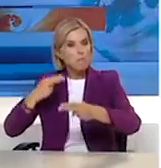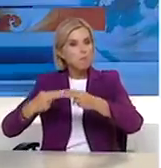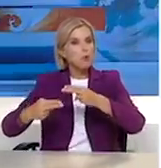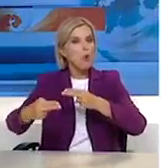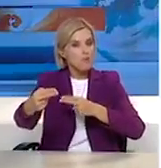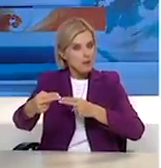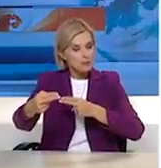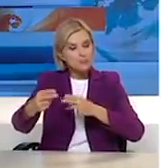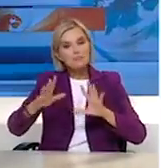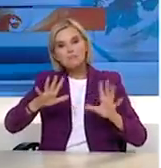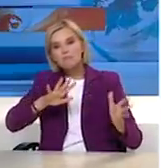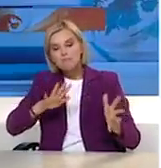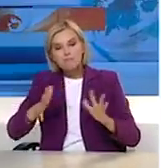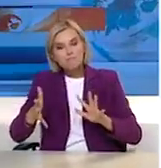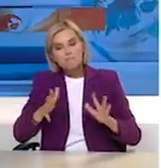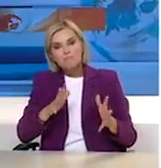να